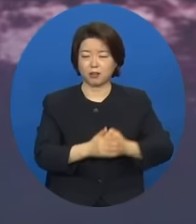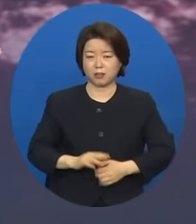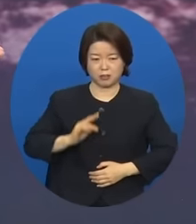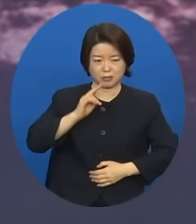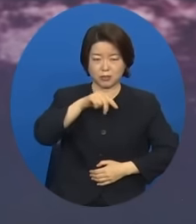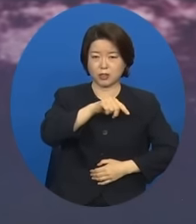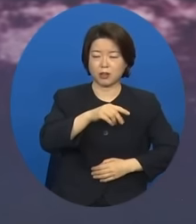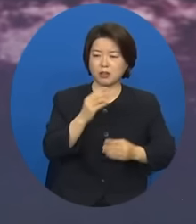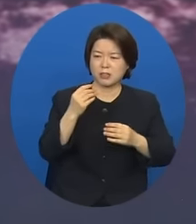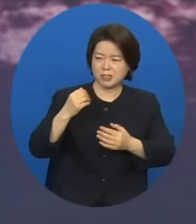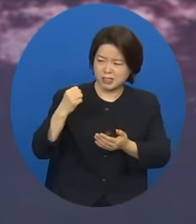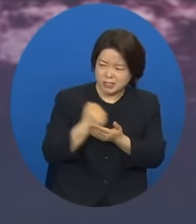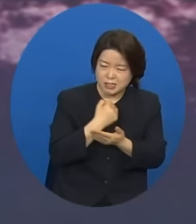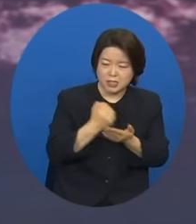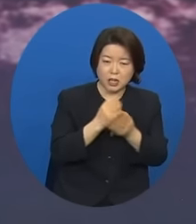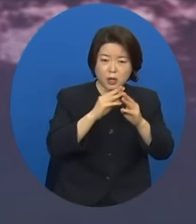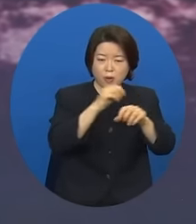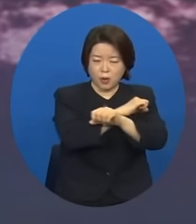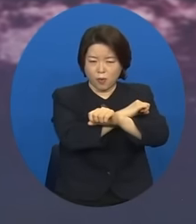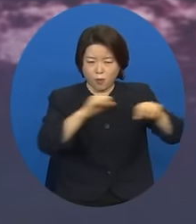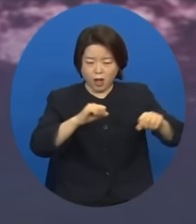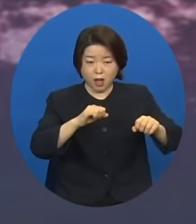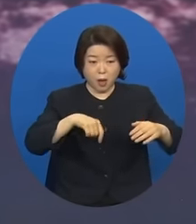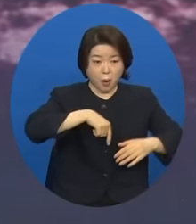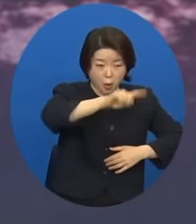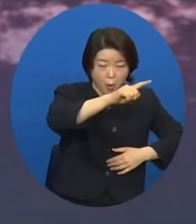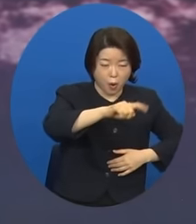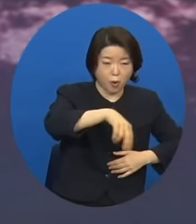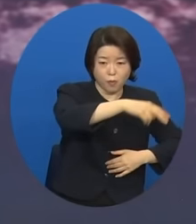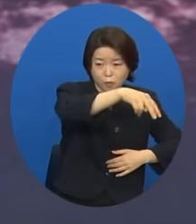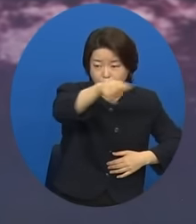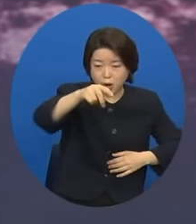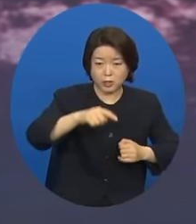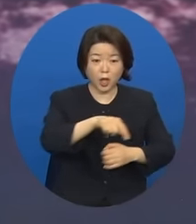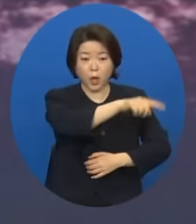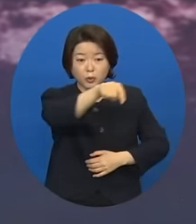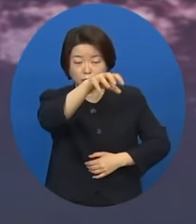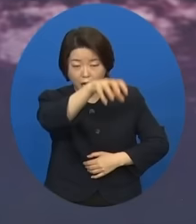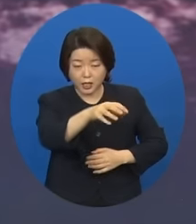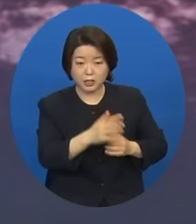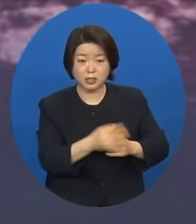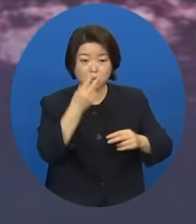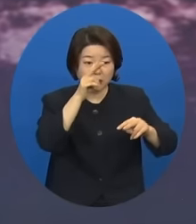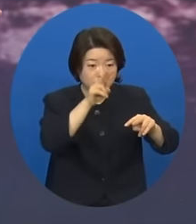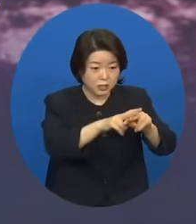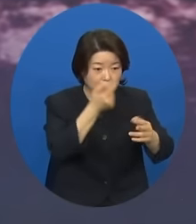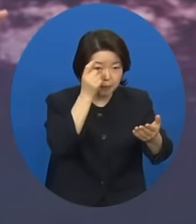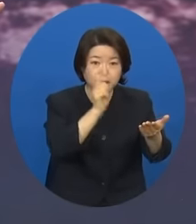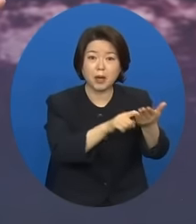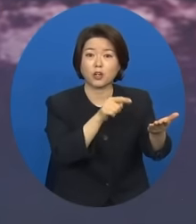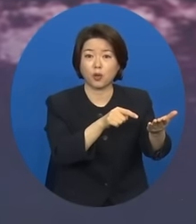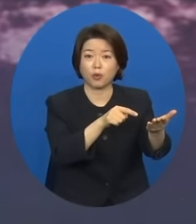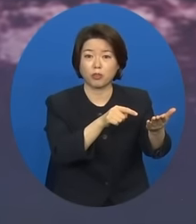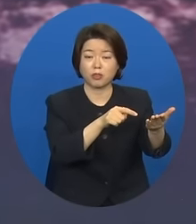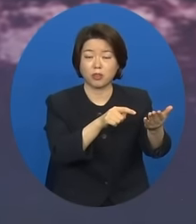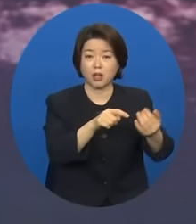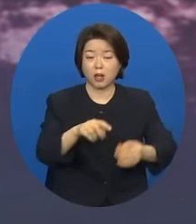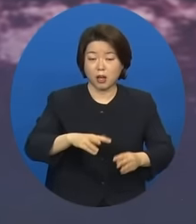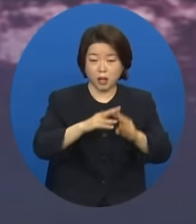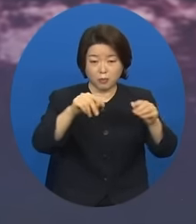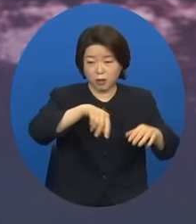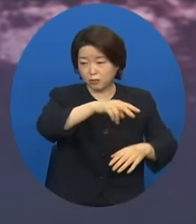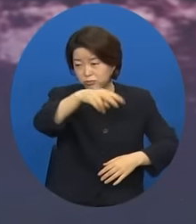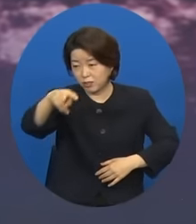쫓겨나요 근데 거기서 그가 샘을 발견합니다 그니까 사실은 죽는 건데 정말 우연치 않게 샘을